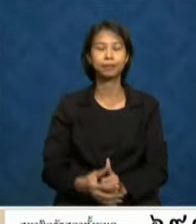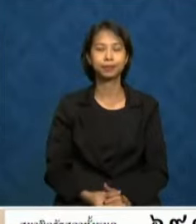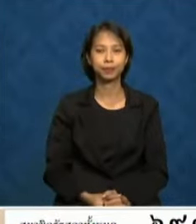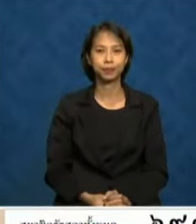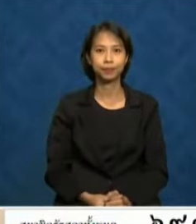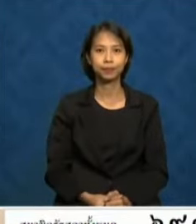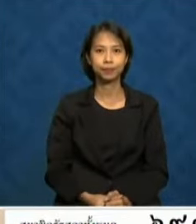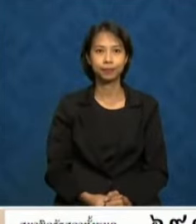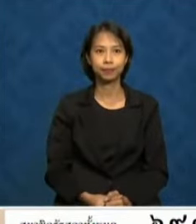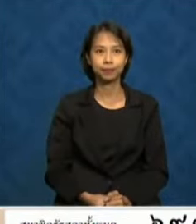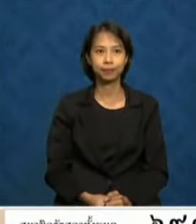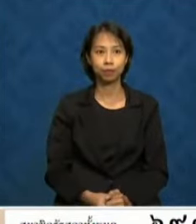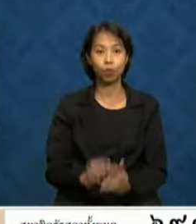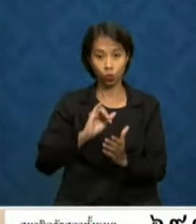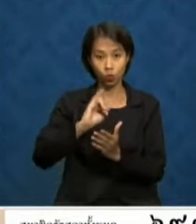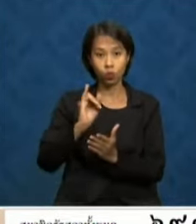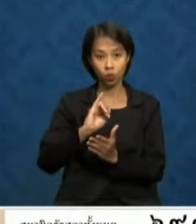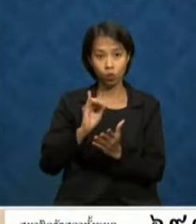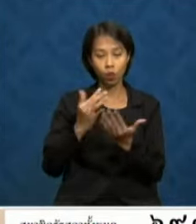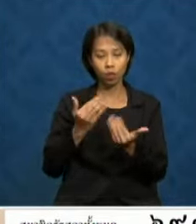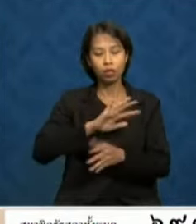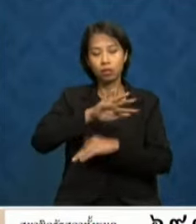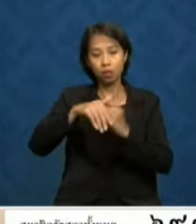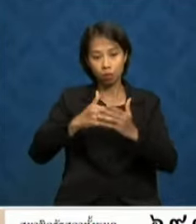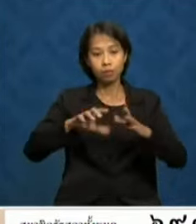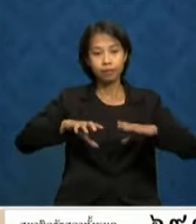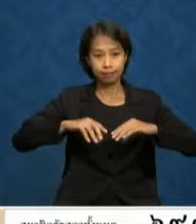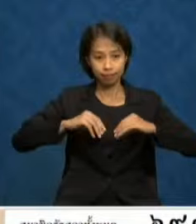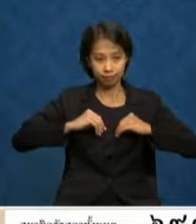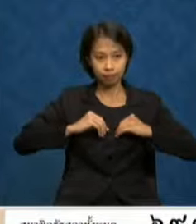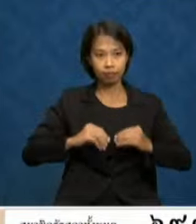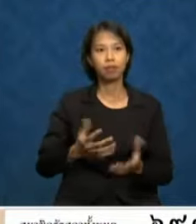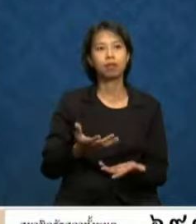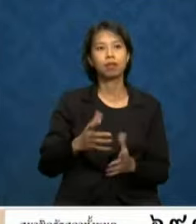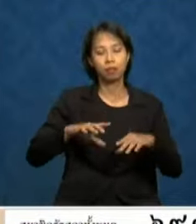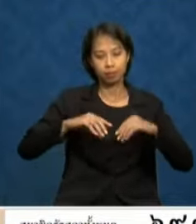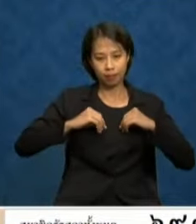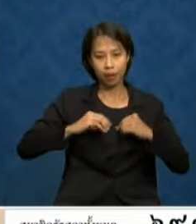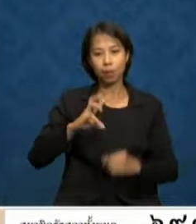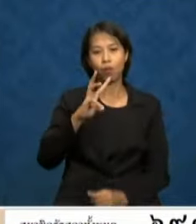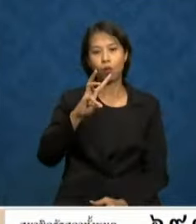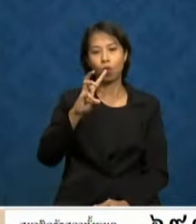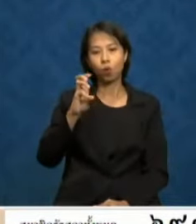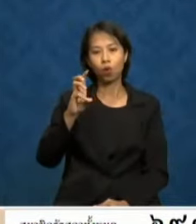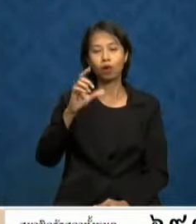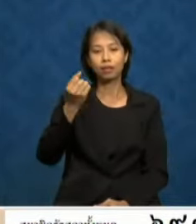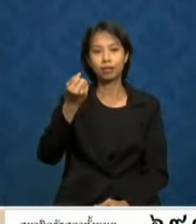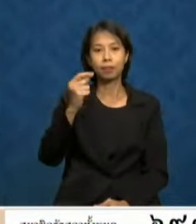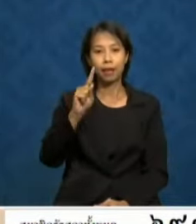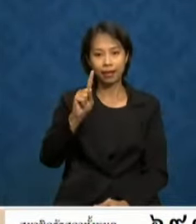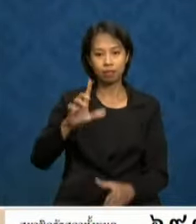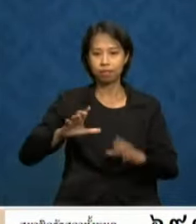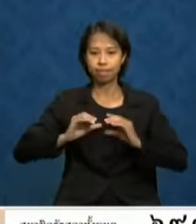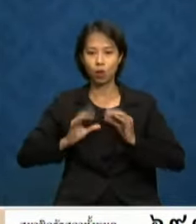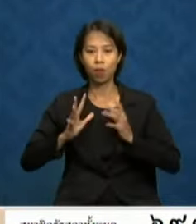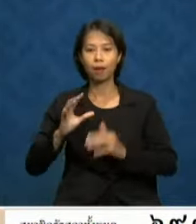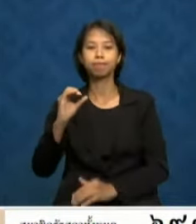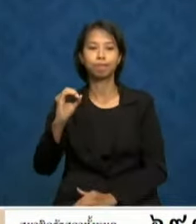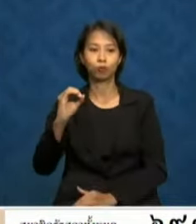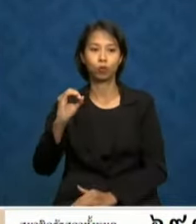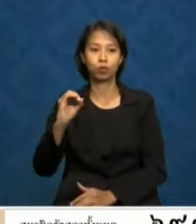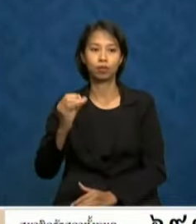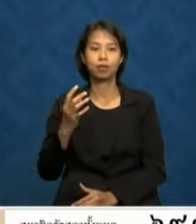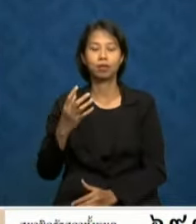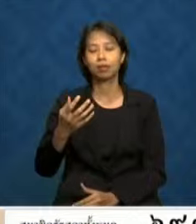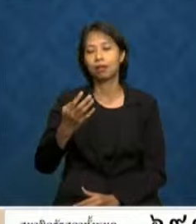ครับถูกต้องนะครับเห็นชอบ611นะครับนะฮะไม่เห็นชอบไม่มีงด